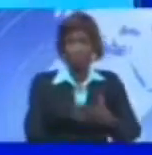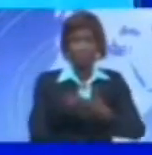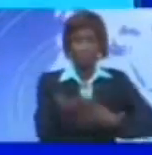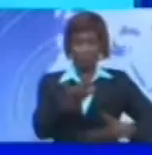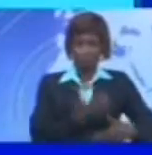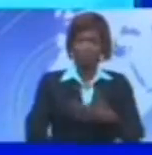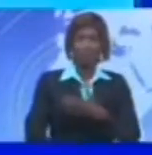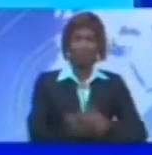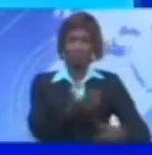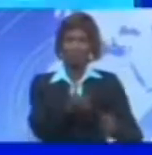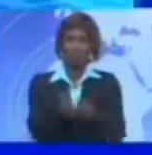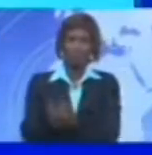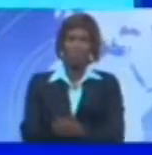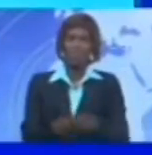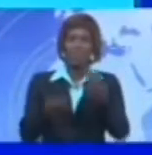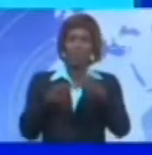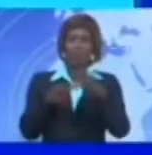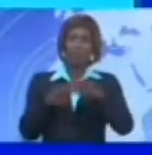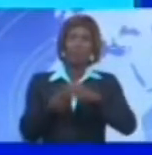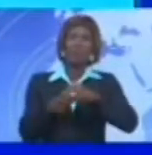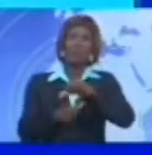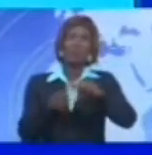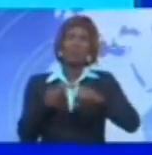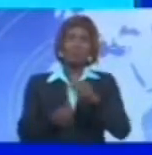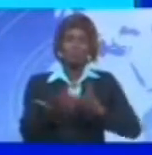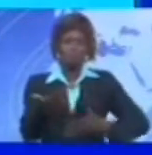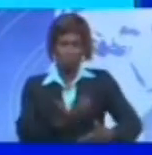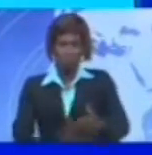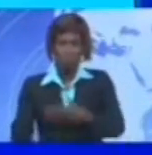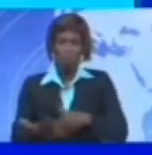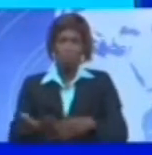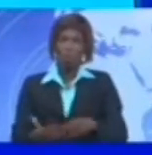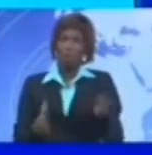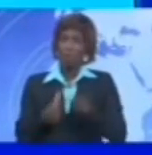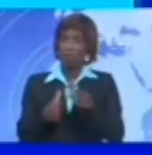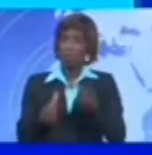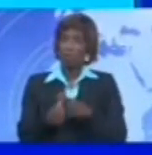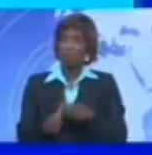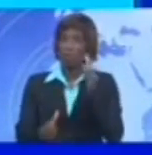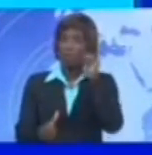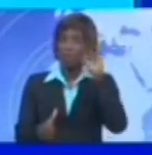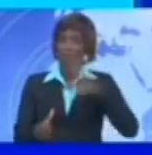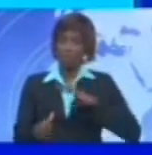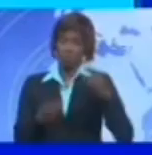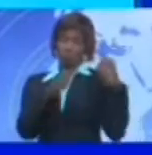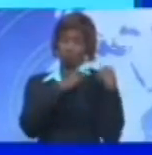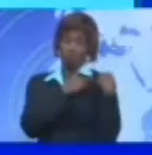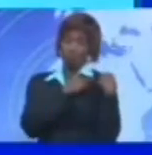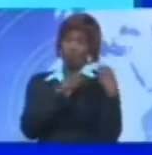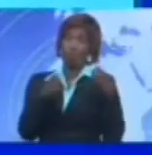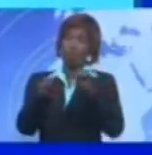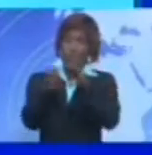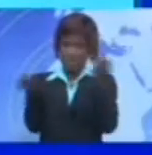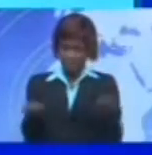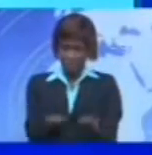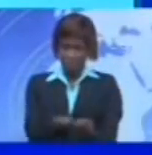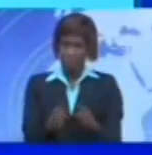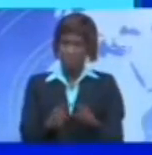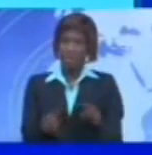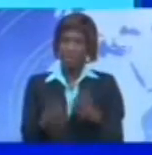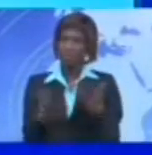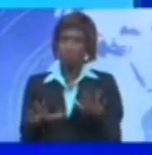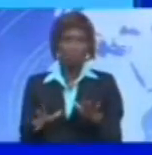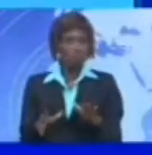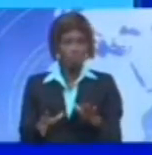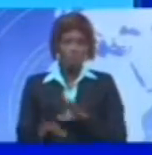InterL, qui est à la base des femmes chefs d'entreprise, mais qui ne s'adresse pas seulement à des femmes chefs d'entreprise. Donc pour aujourd'hui, là, c'est vraiment du côté du